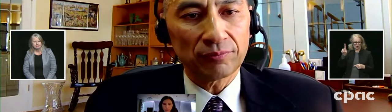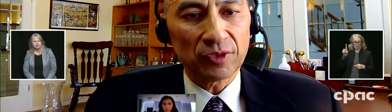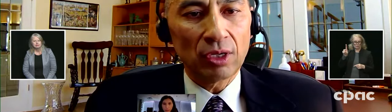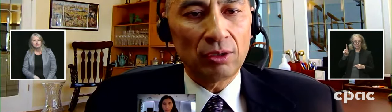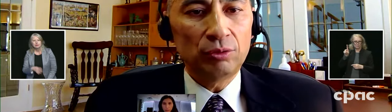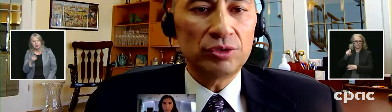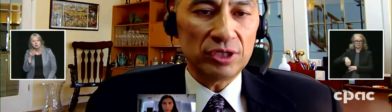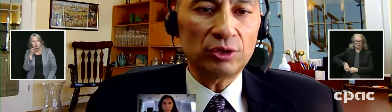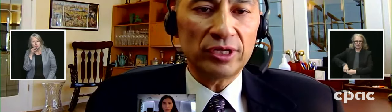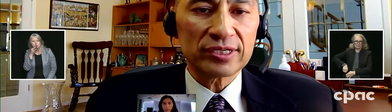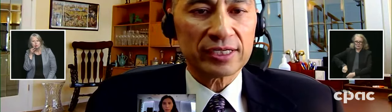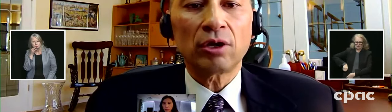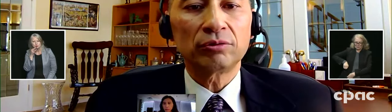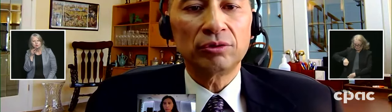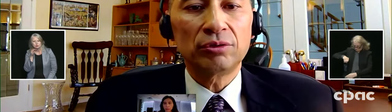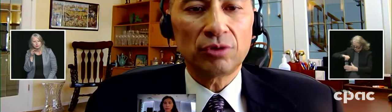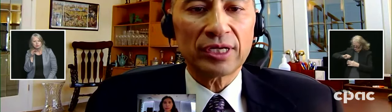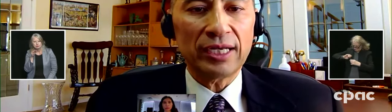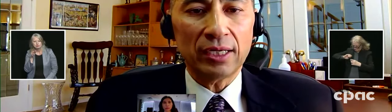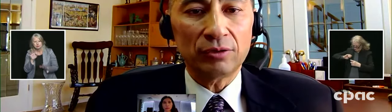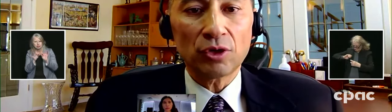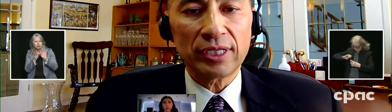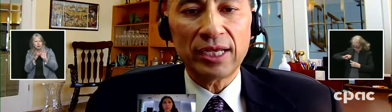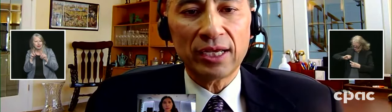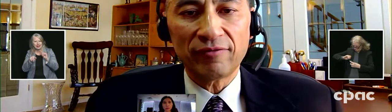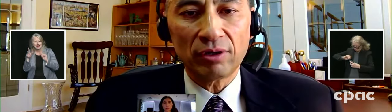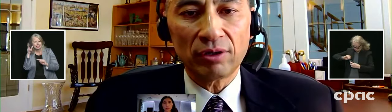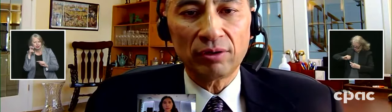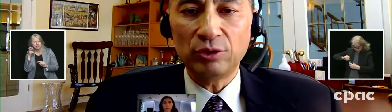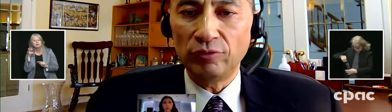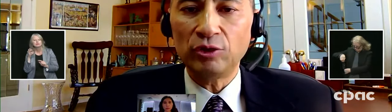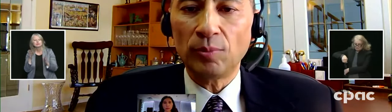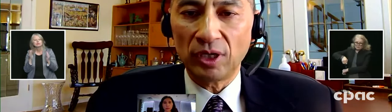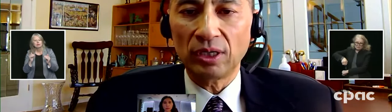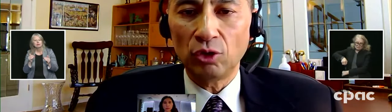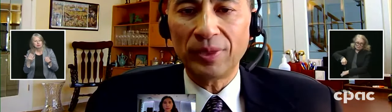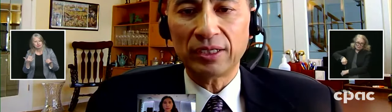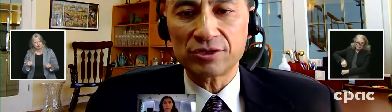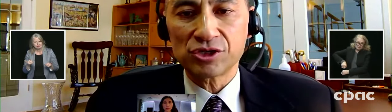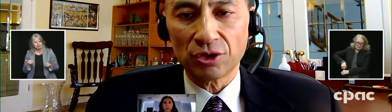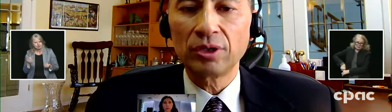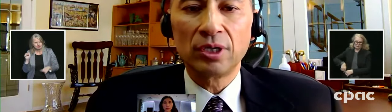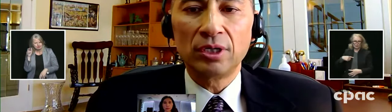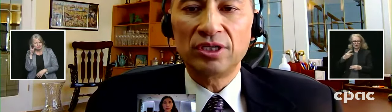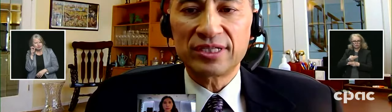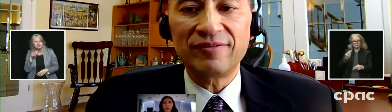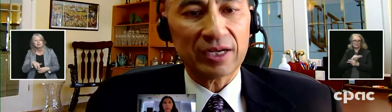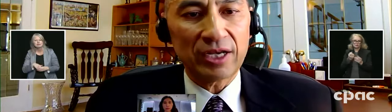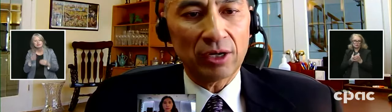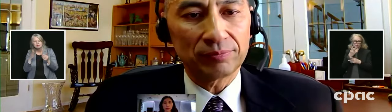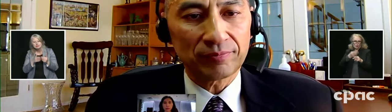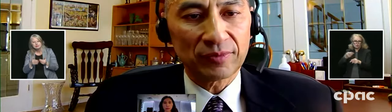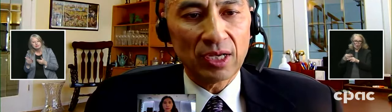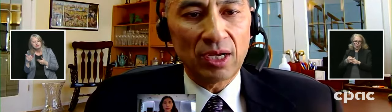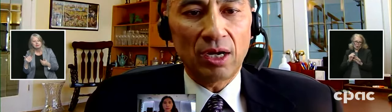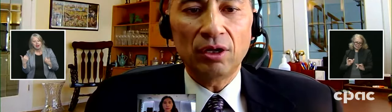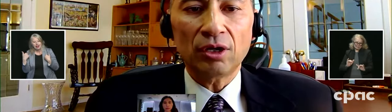B.1.351. Nous utiliserons dorénavant la nouvelle nomenclature de ces